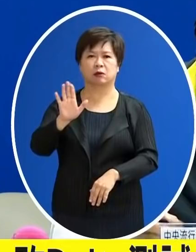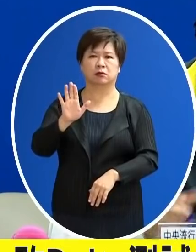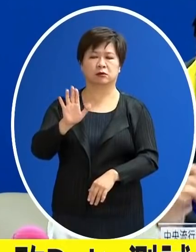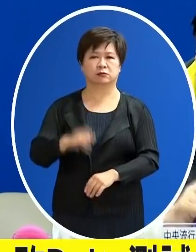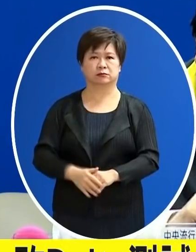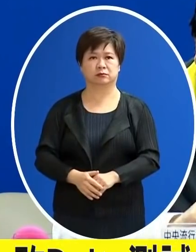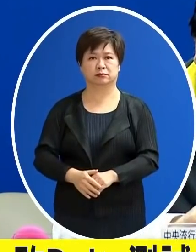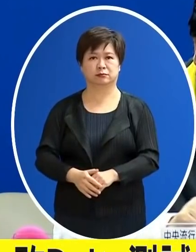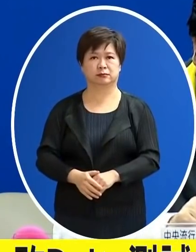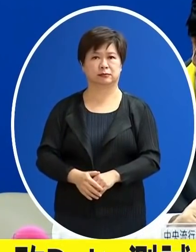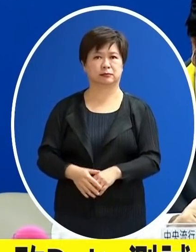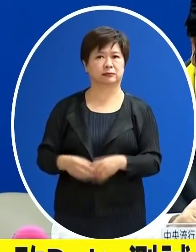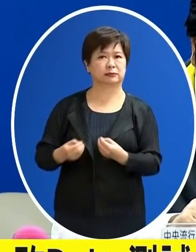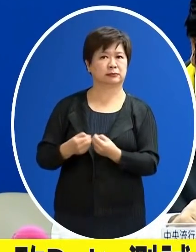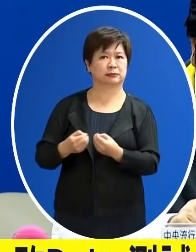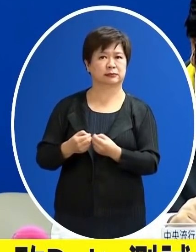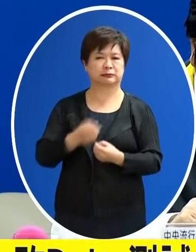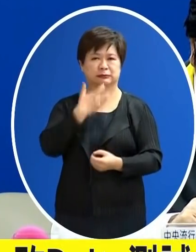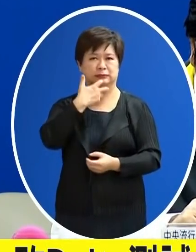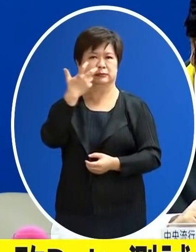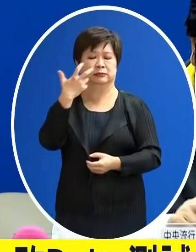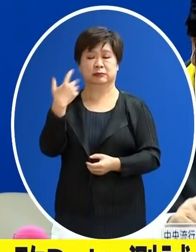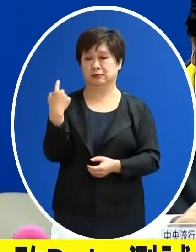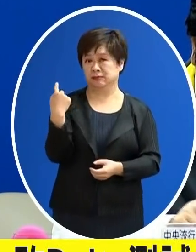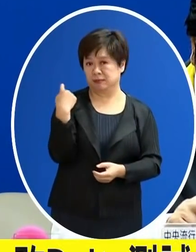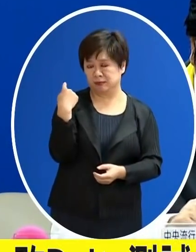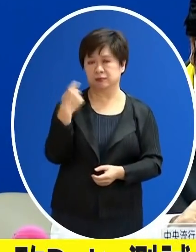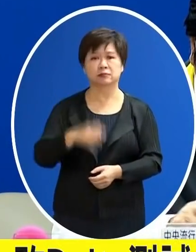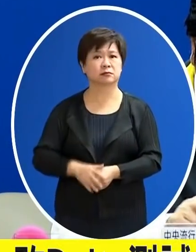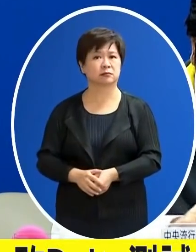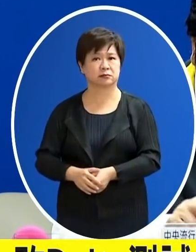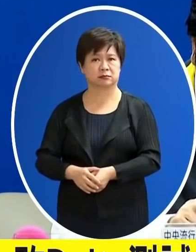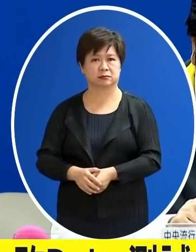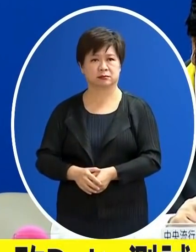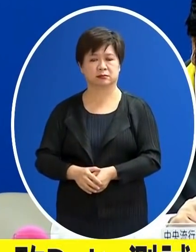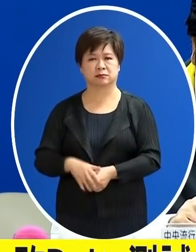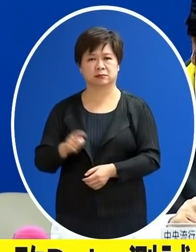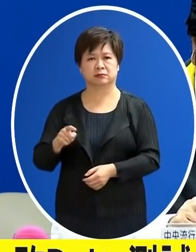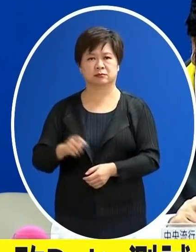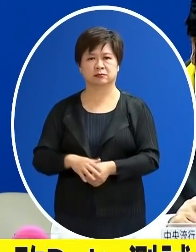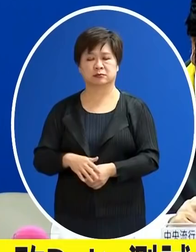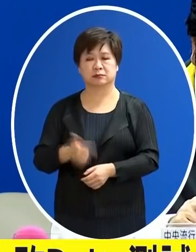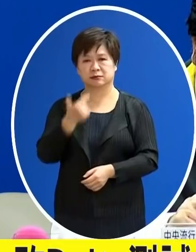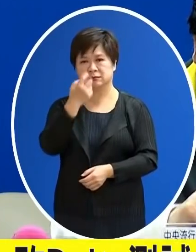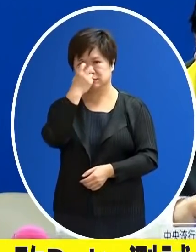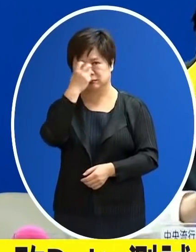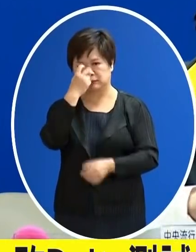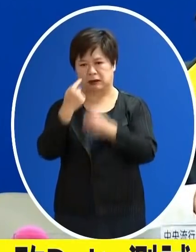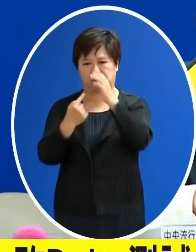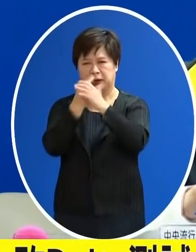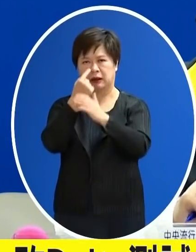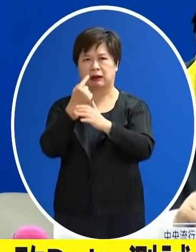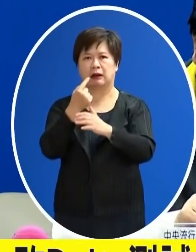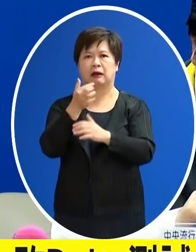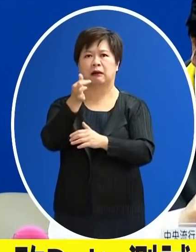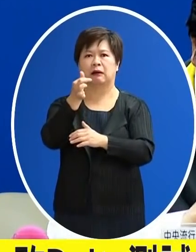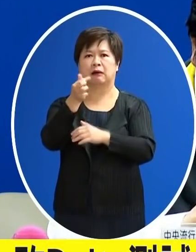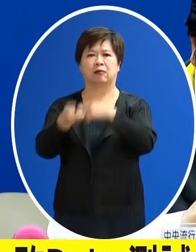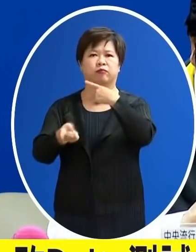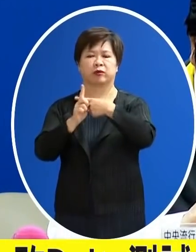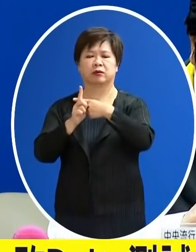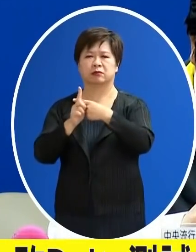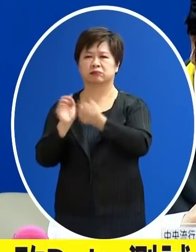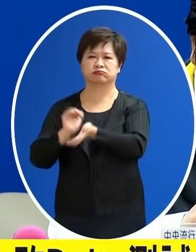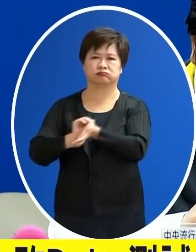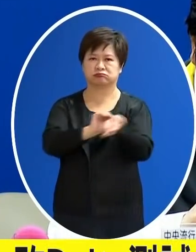那所以他昨天哦就是用交通快筛，就是快筛阳性，所以后来就到医